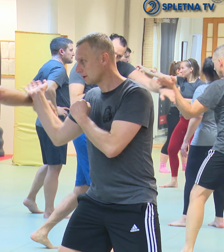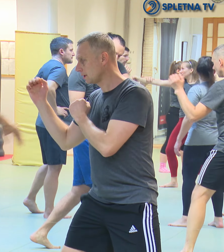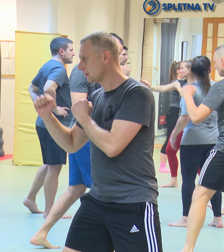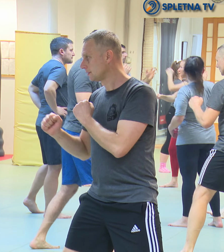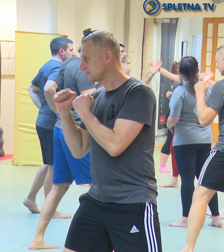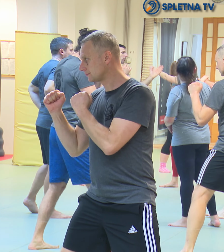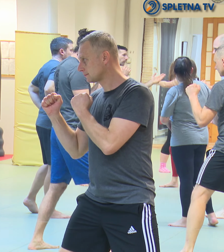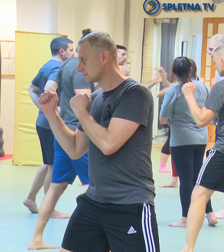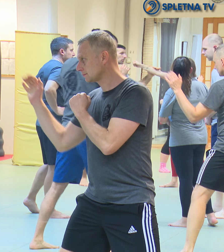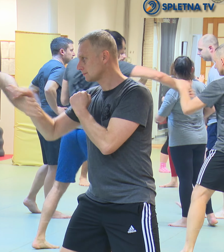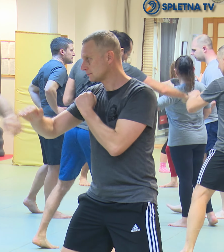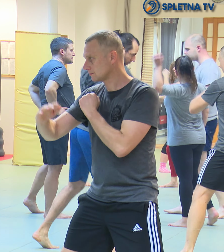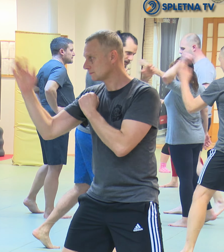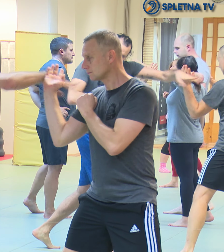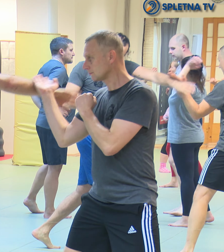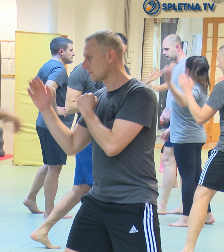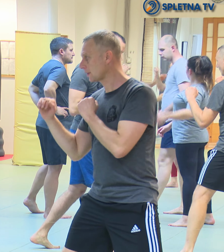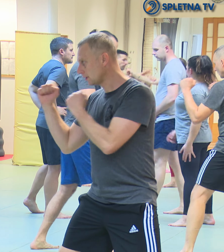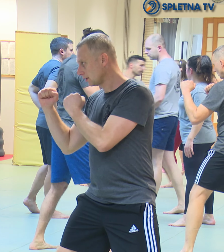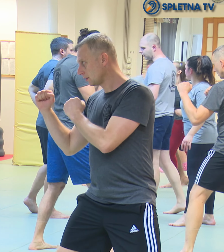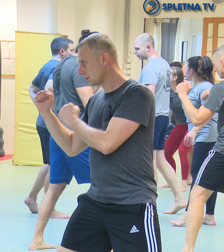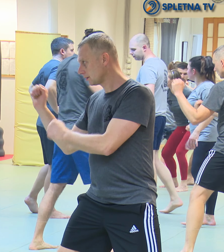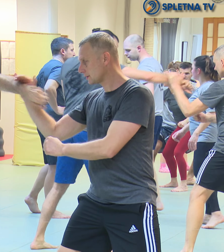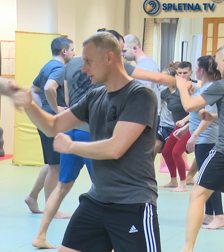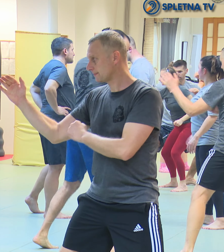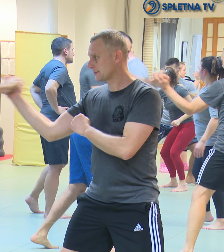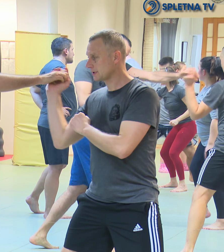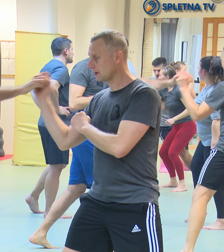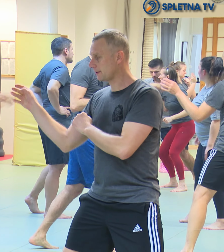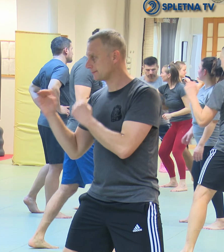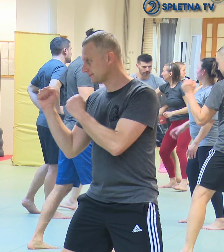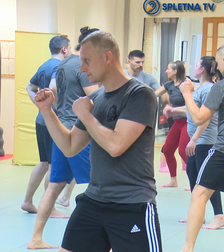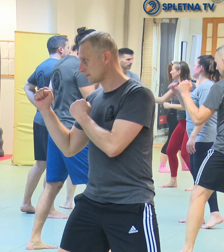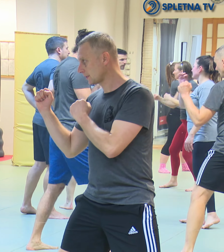hop, hop, hop, hop,